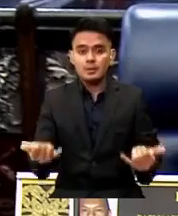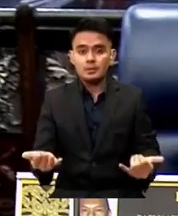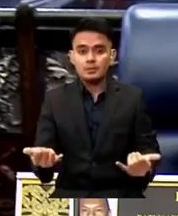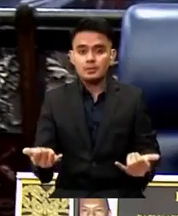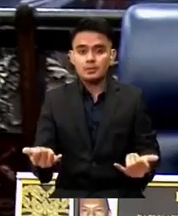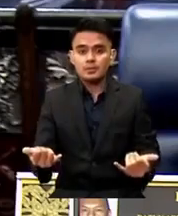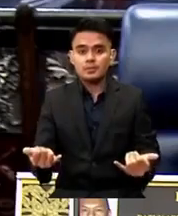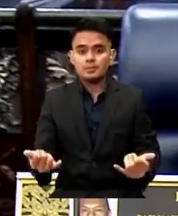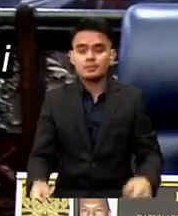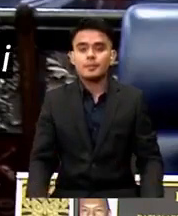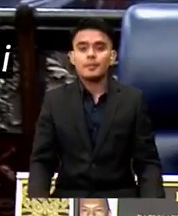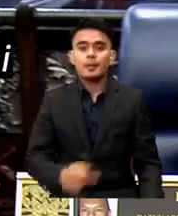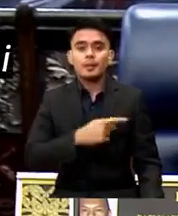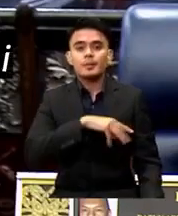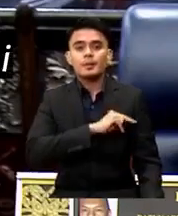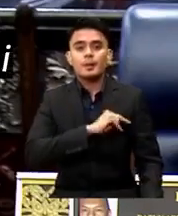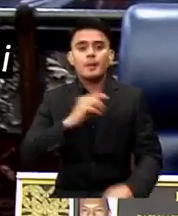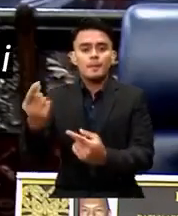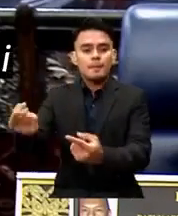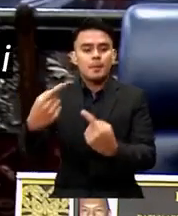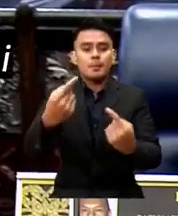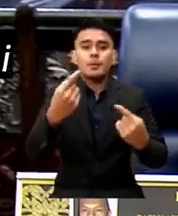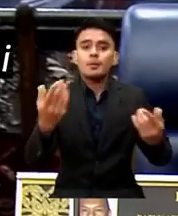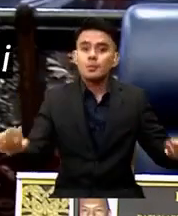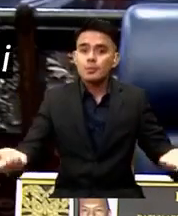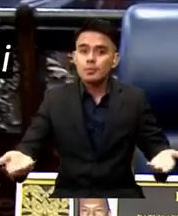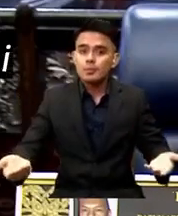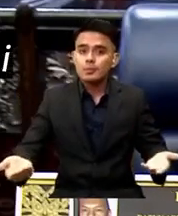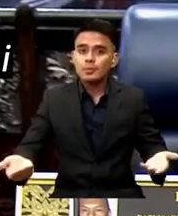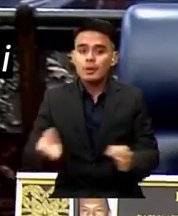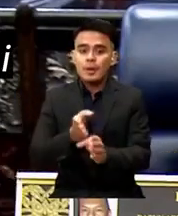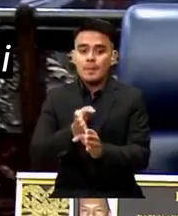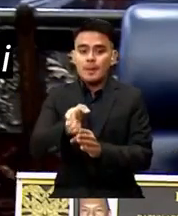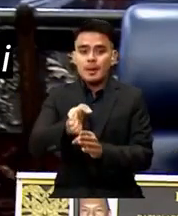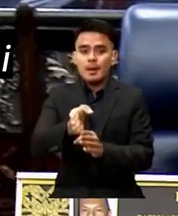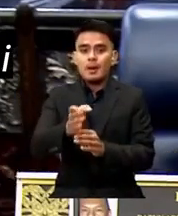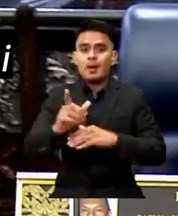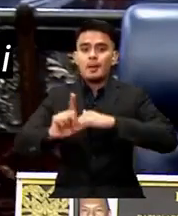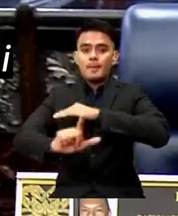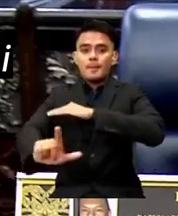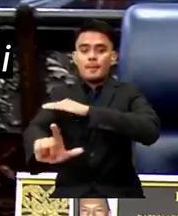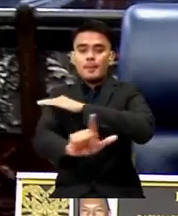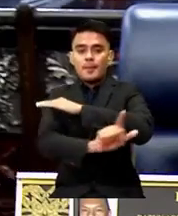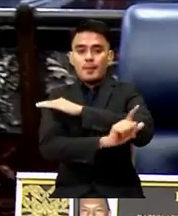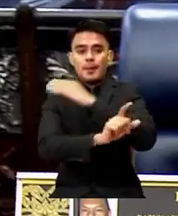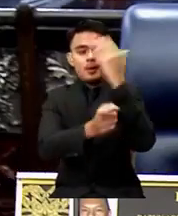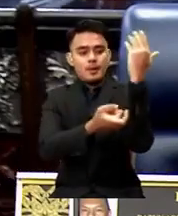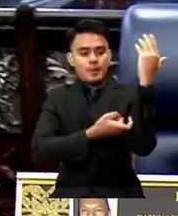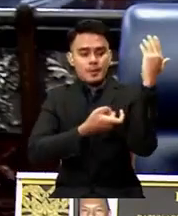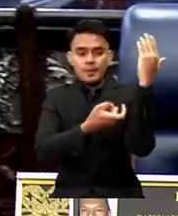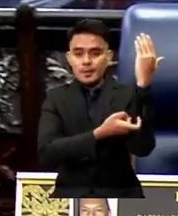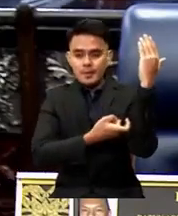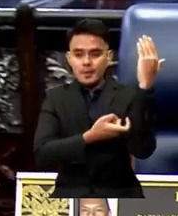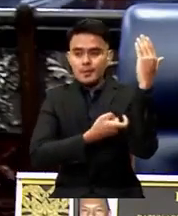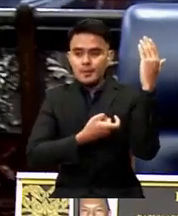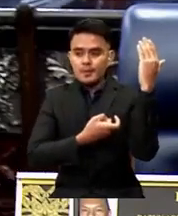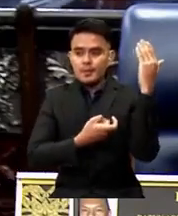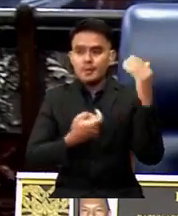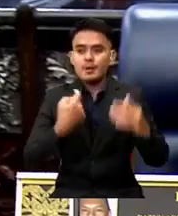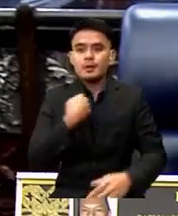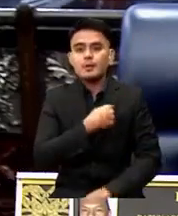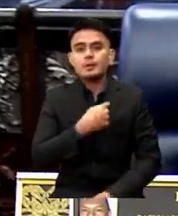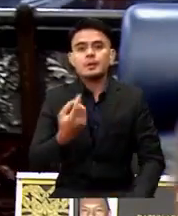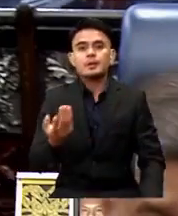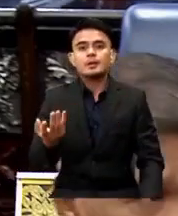yang kementerian dapat bahawa sektor peladangan kelapa sawit ini, kita